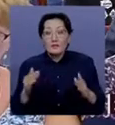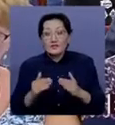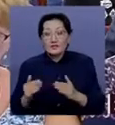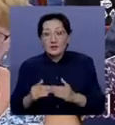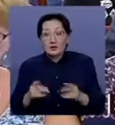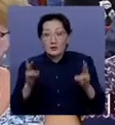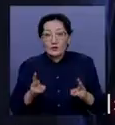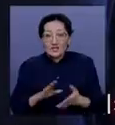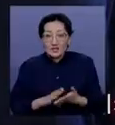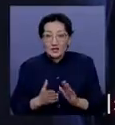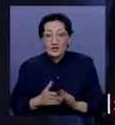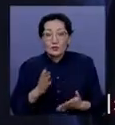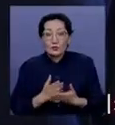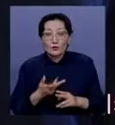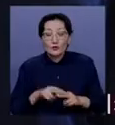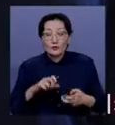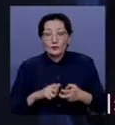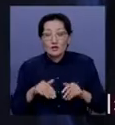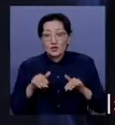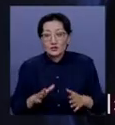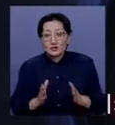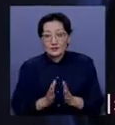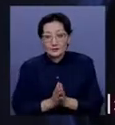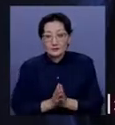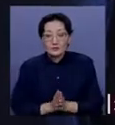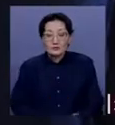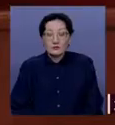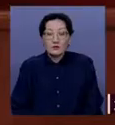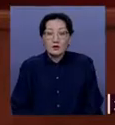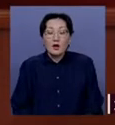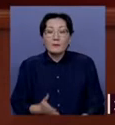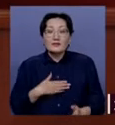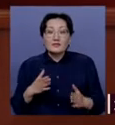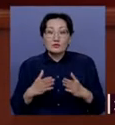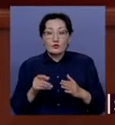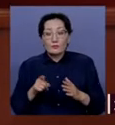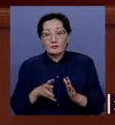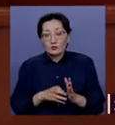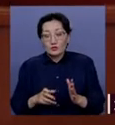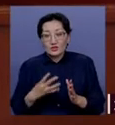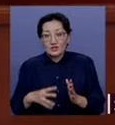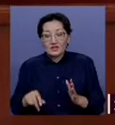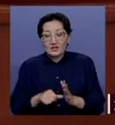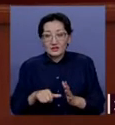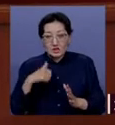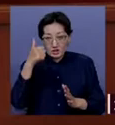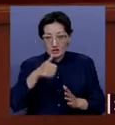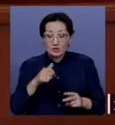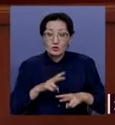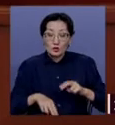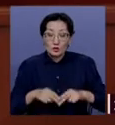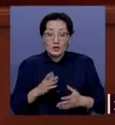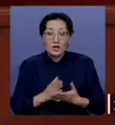баспаналарының құлау алдында тұрғанын айтып, бұл түйткілді шешіп беруін өтінген. Біздің үй 1946 жылы